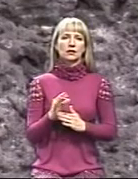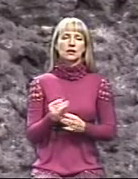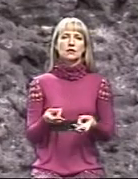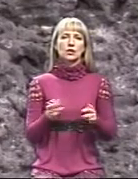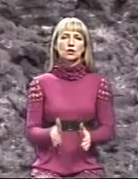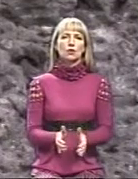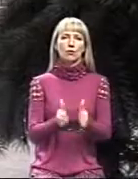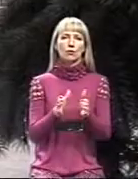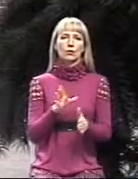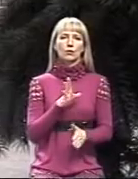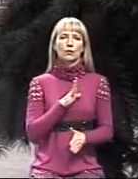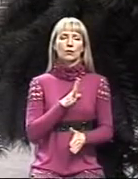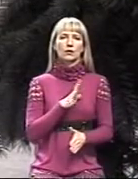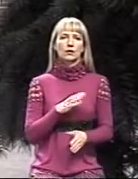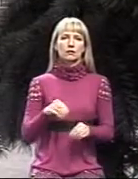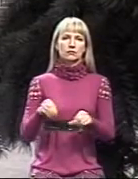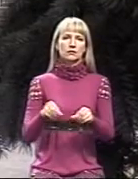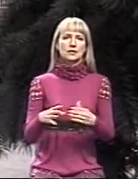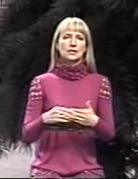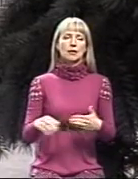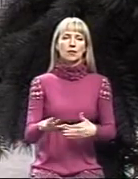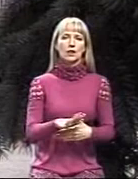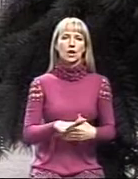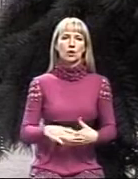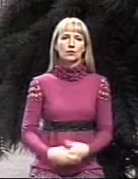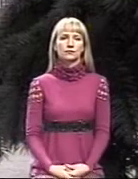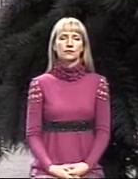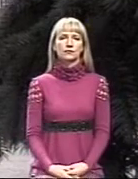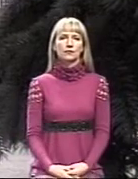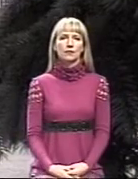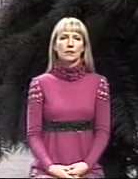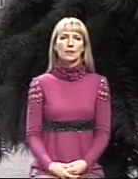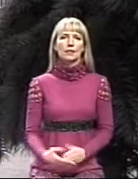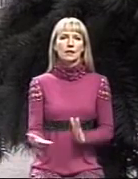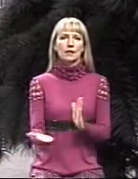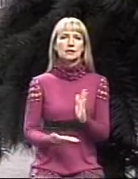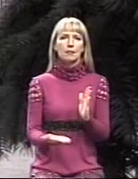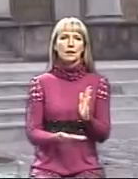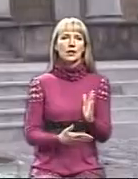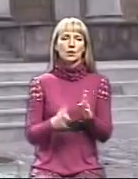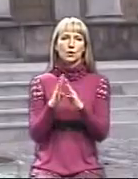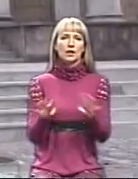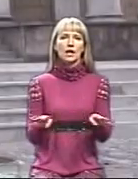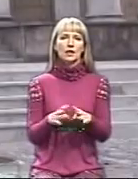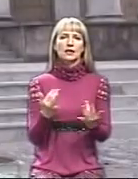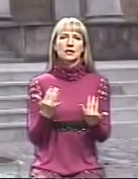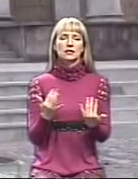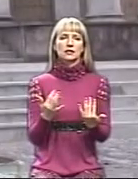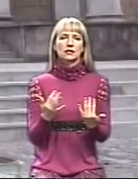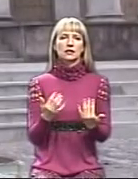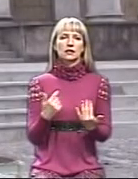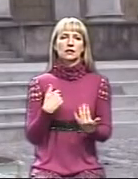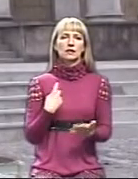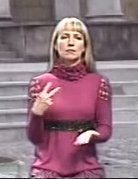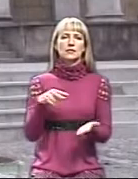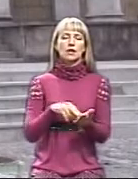ми можемо бачити, були засипані землею. Ну, спилену ялинку, наскільки нам